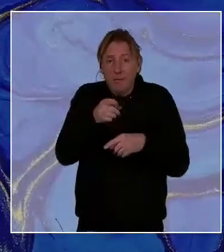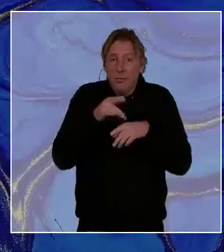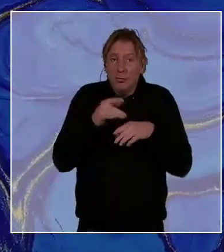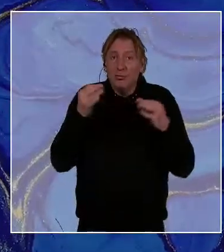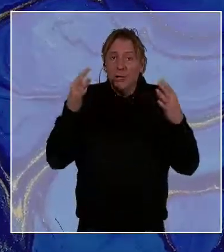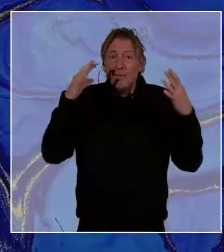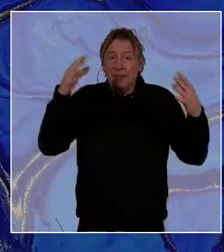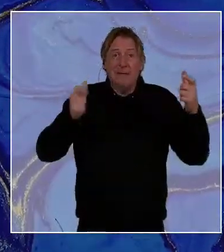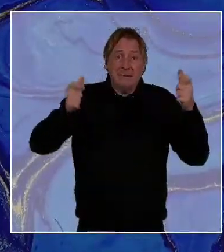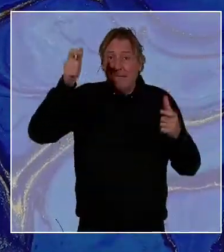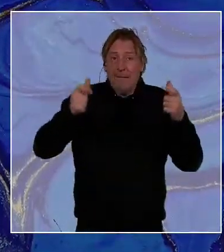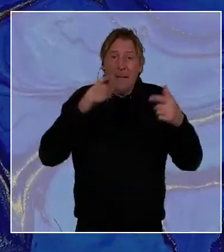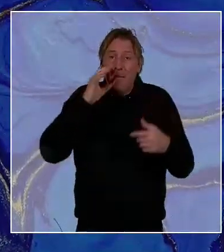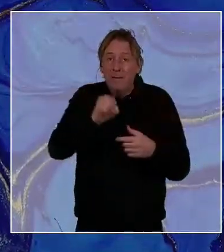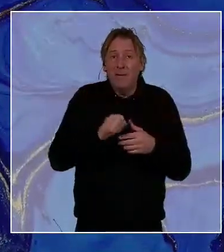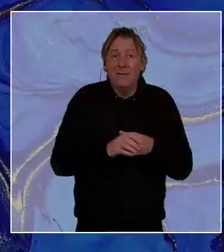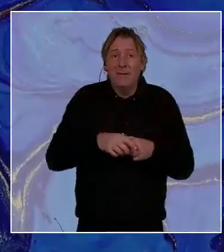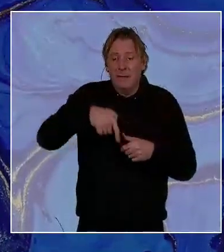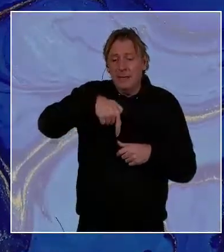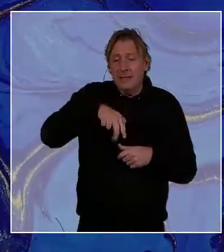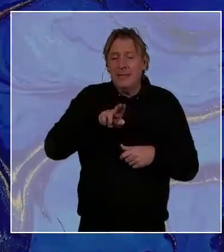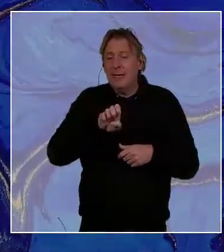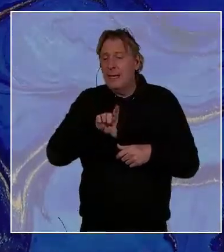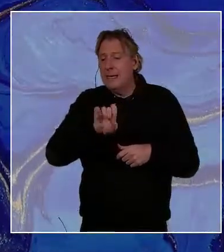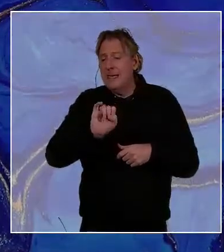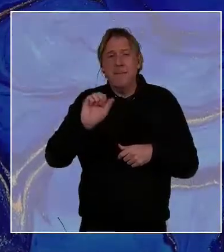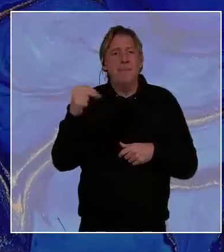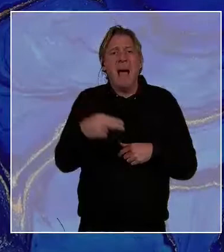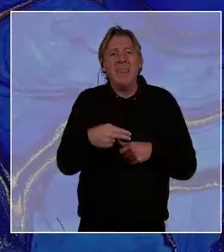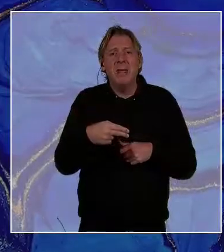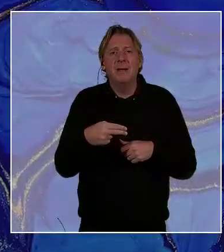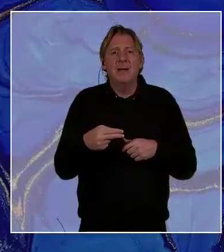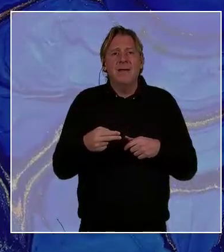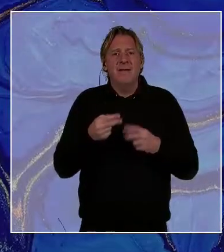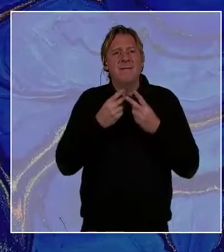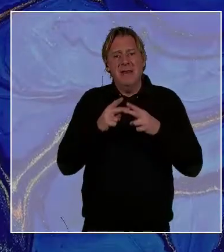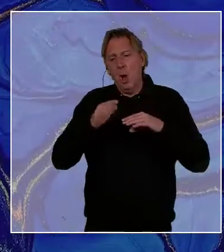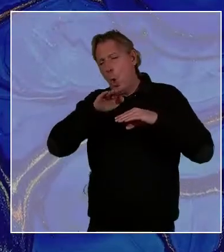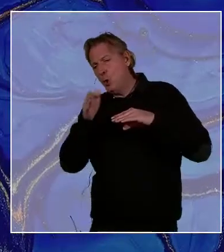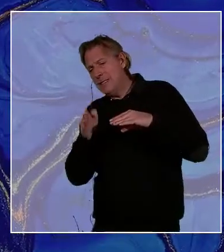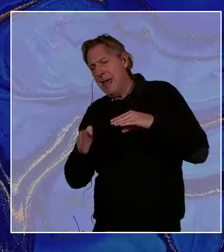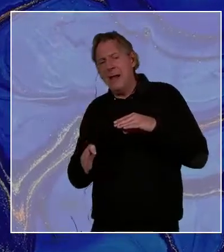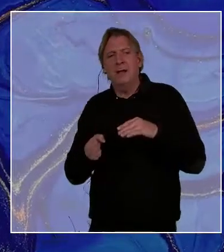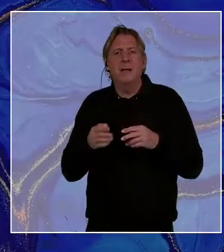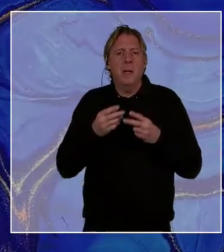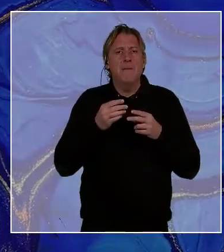effectivement, la ville de Kalimann est une ville côtière de taille intermédiaire au